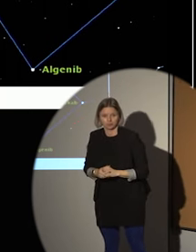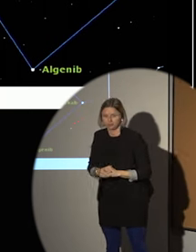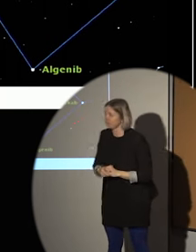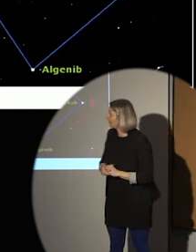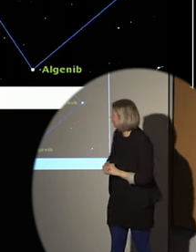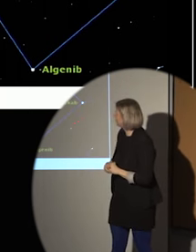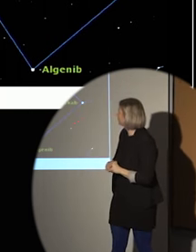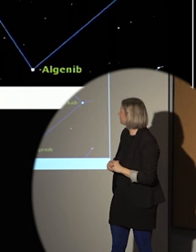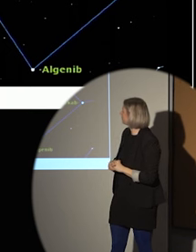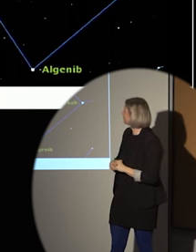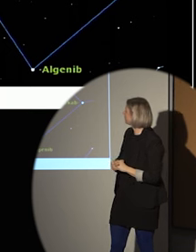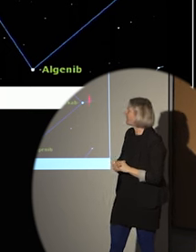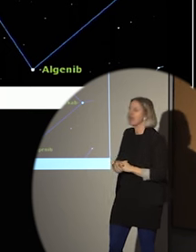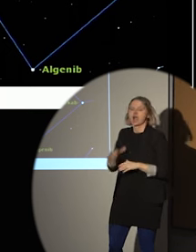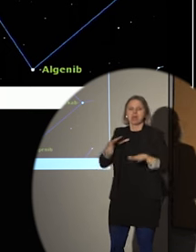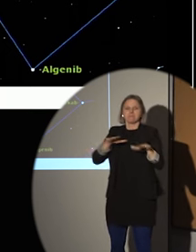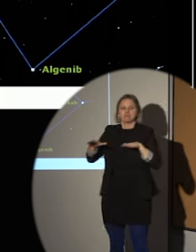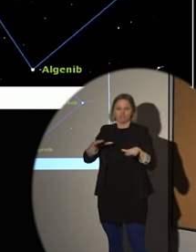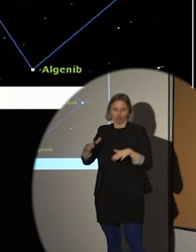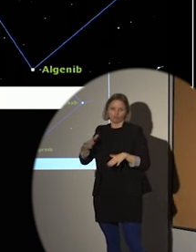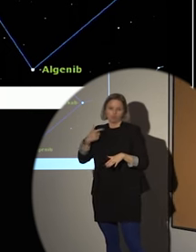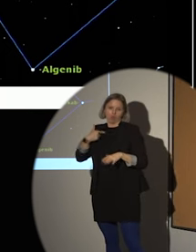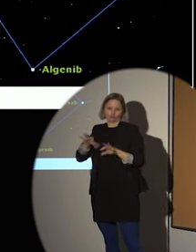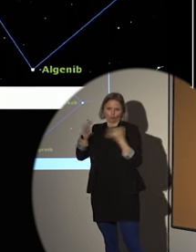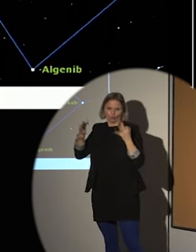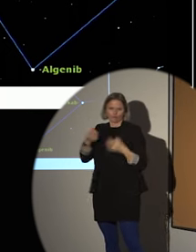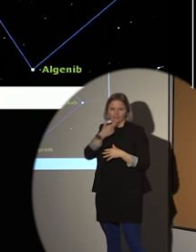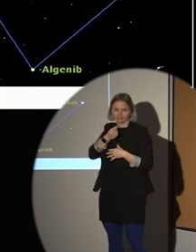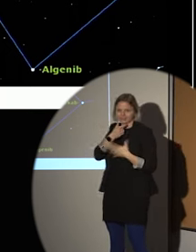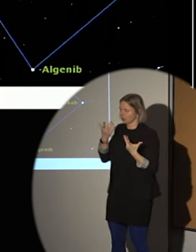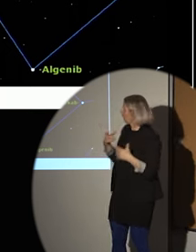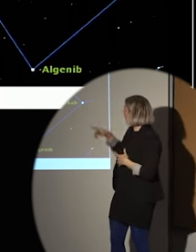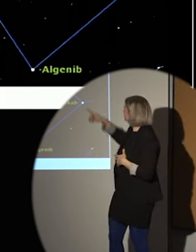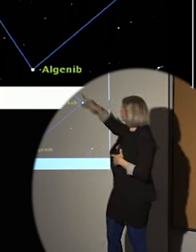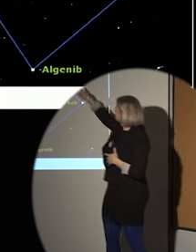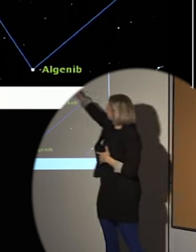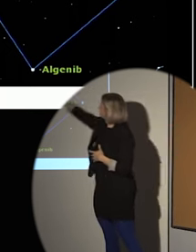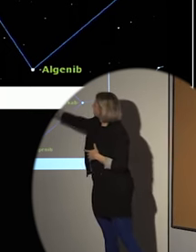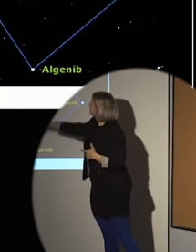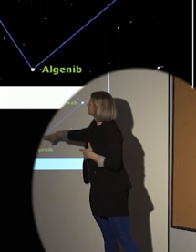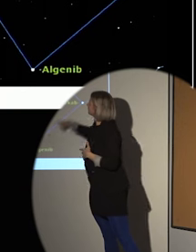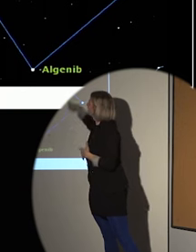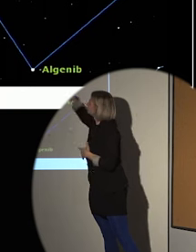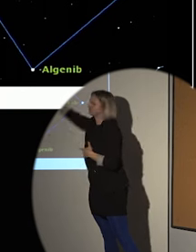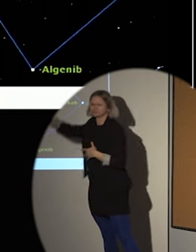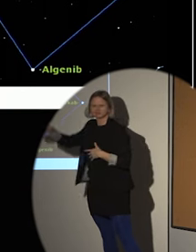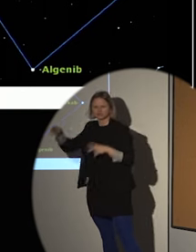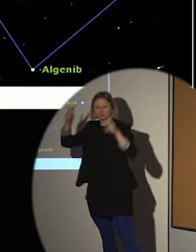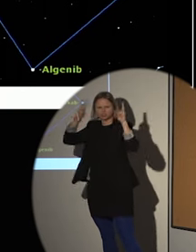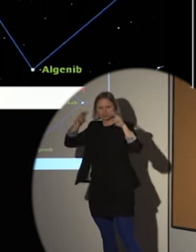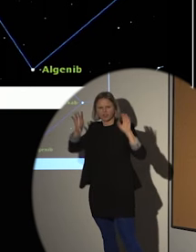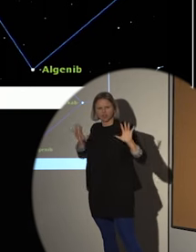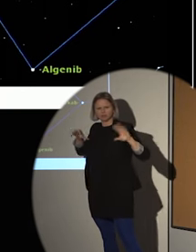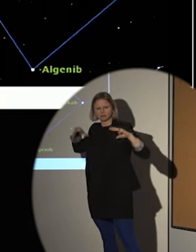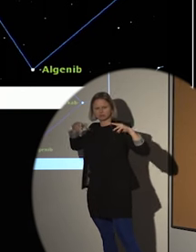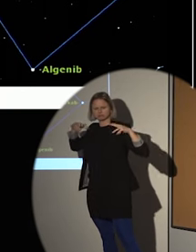la méthode la plus facile, moi, c'est la mienne, hein, c'est Pégase. Parce que si vous voyez Pégase, Pégase, c'est, vous voyez, quasiment